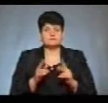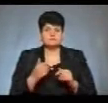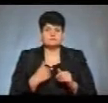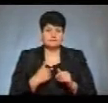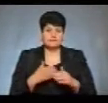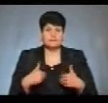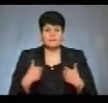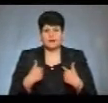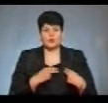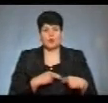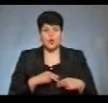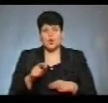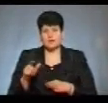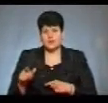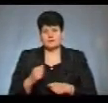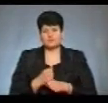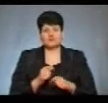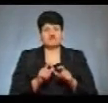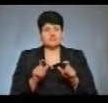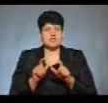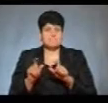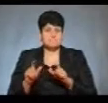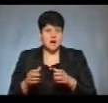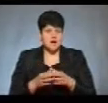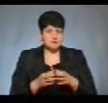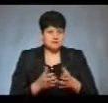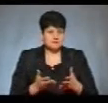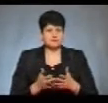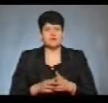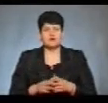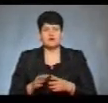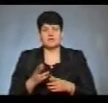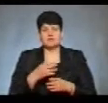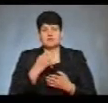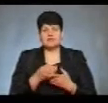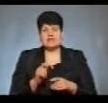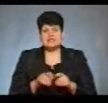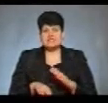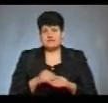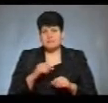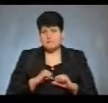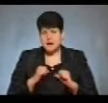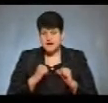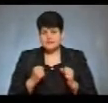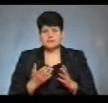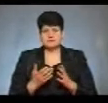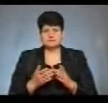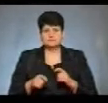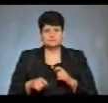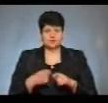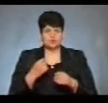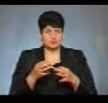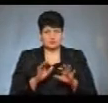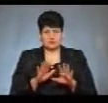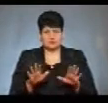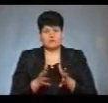до колег, які працюють в штабах, які є також експертами, там, відповідальними за вибори, що намагайтеся все-таки порушення не допускати.